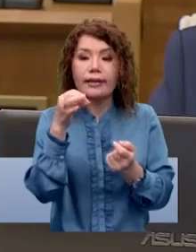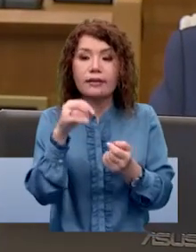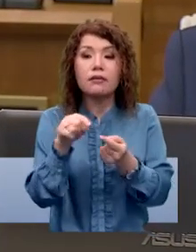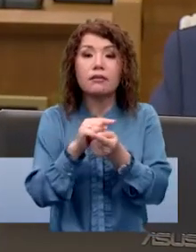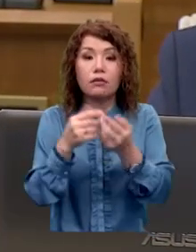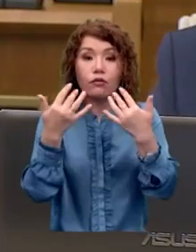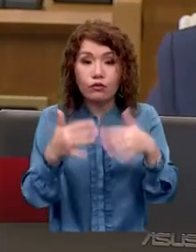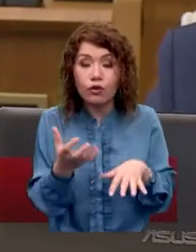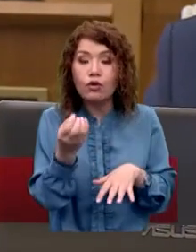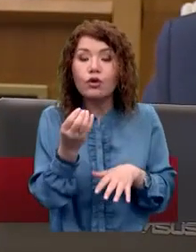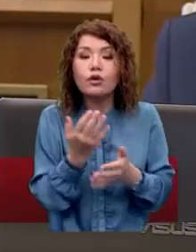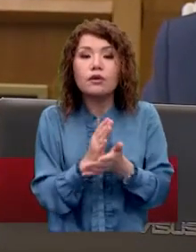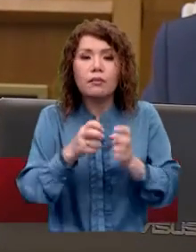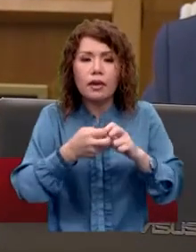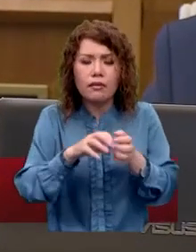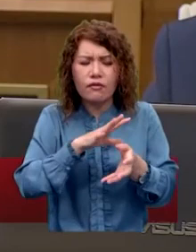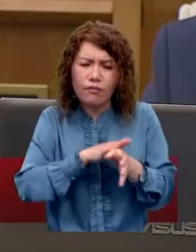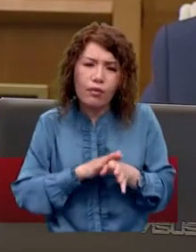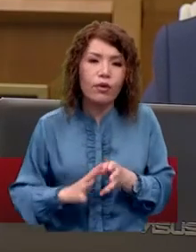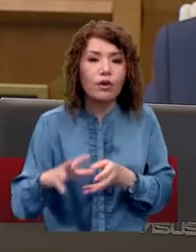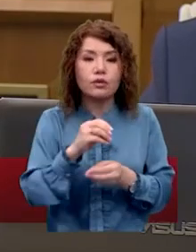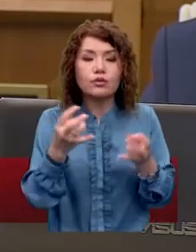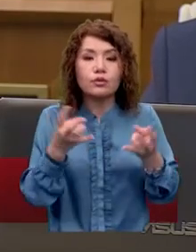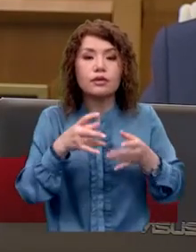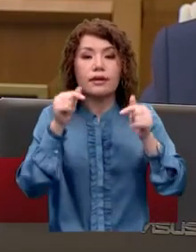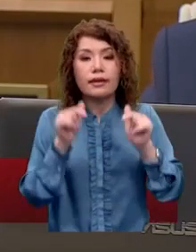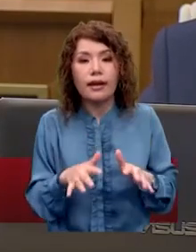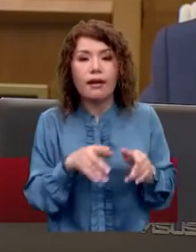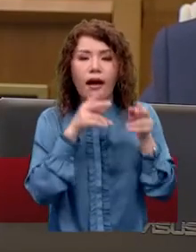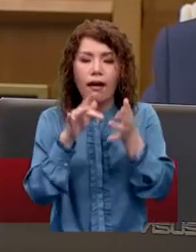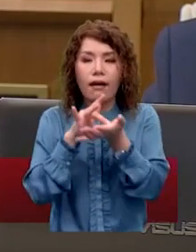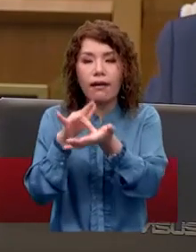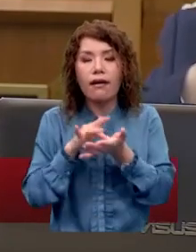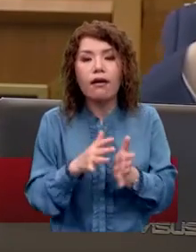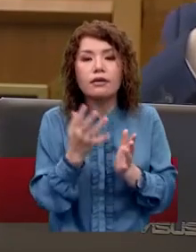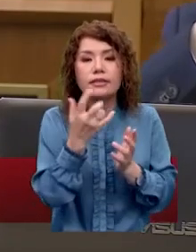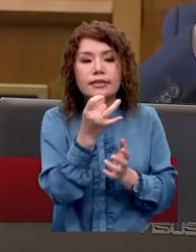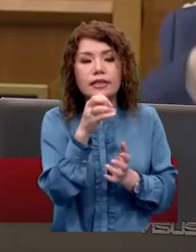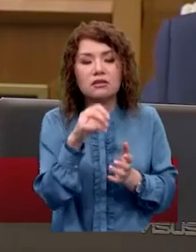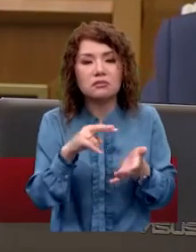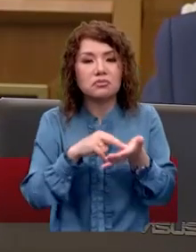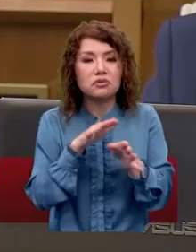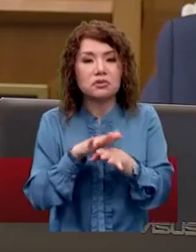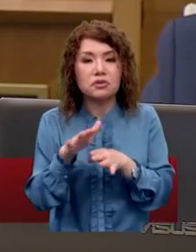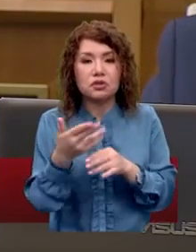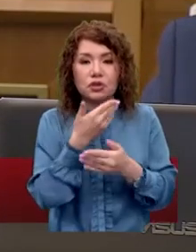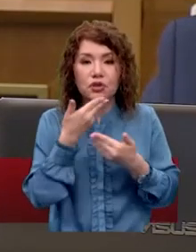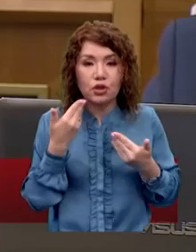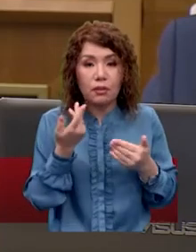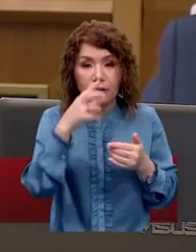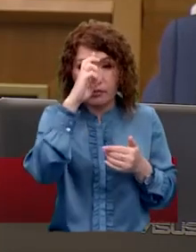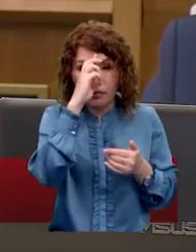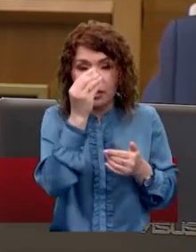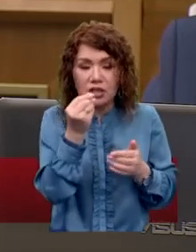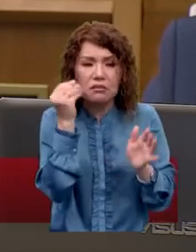ма? Ол жердегі барлық мәселе шешімін табу керек. Шенділер сапардан көрі санға қатты мән береді. Жүйелілік жоқ. Салдарынан қазына қаржысы